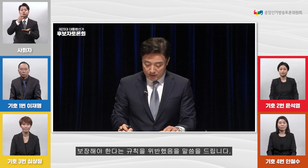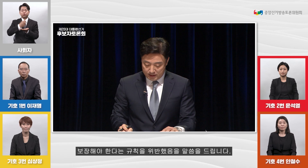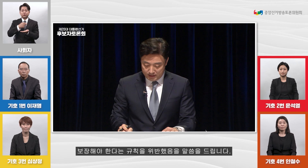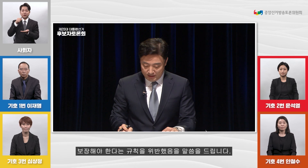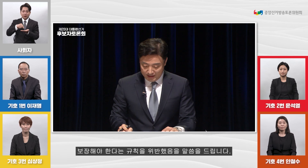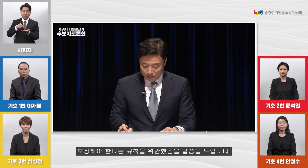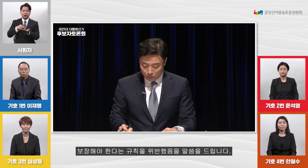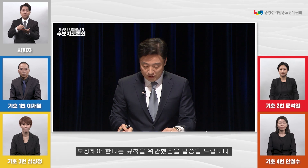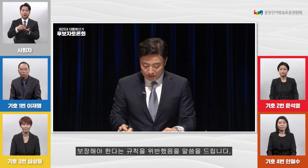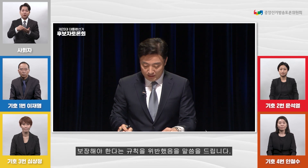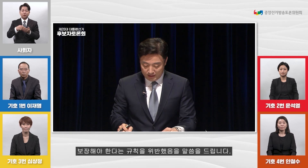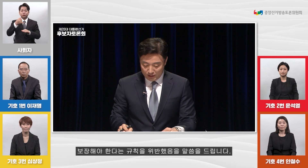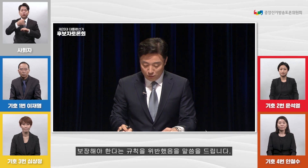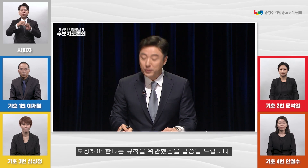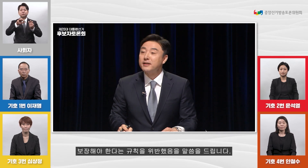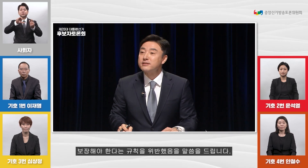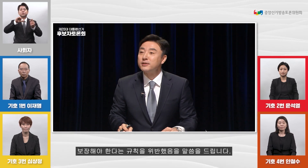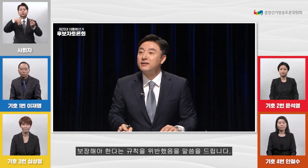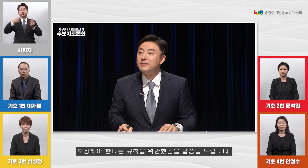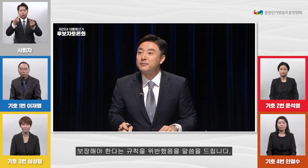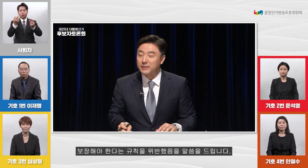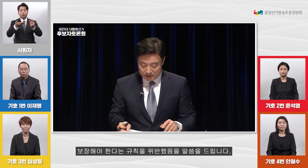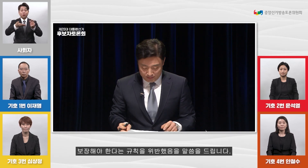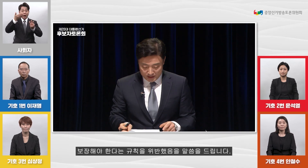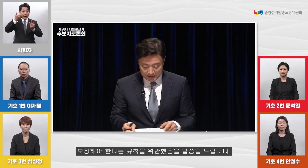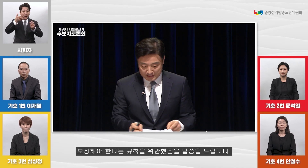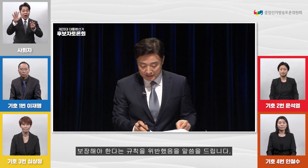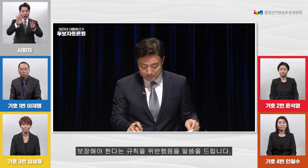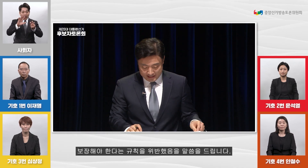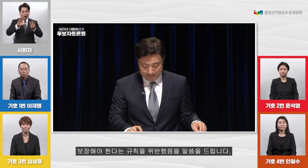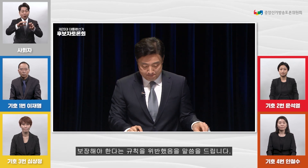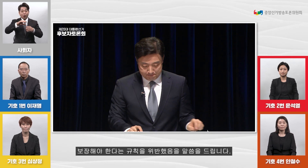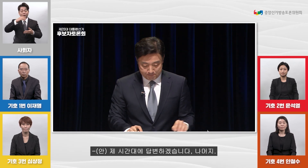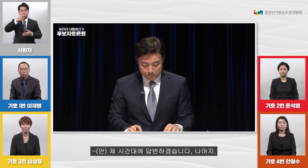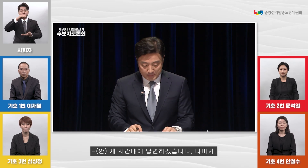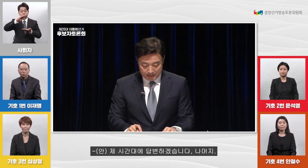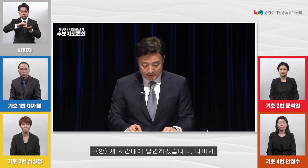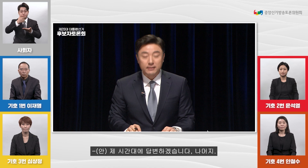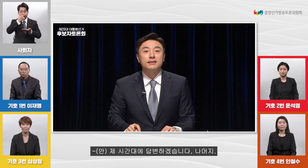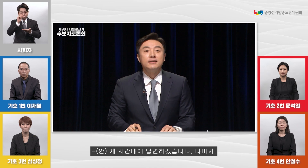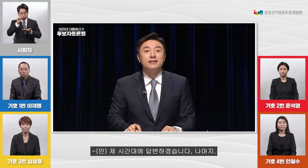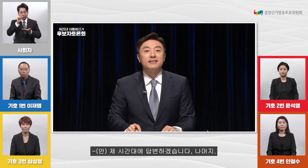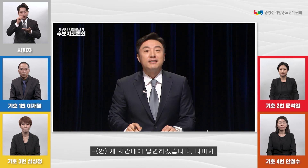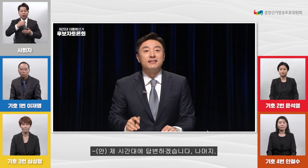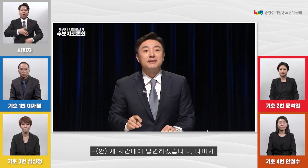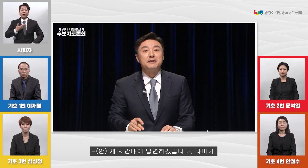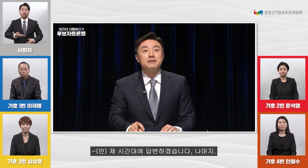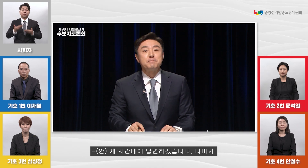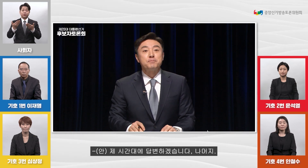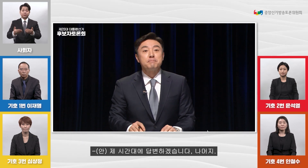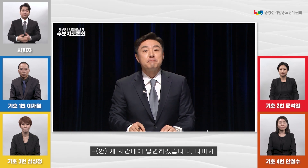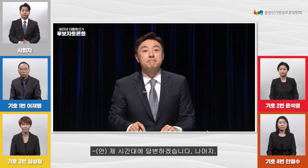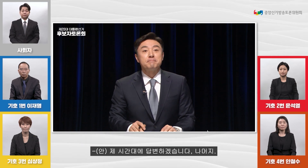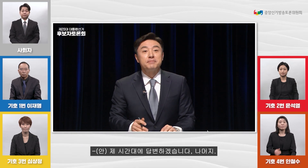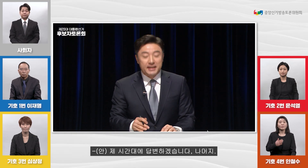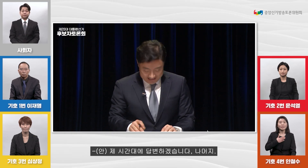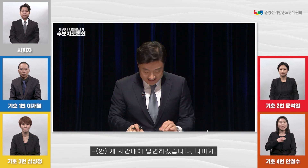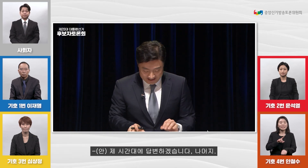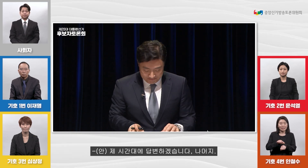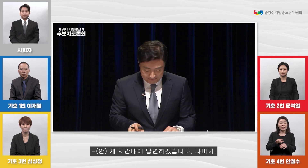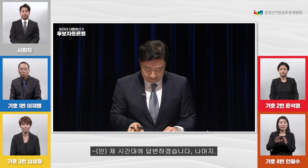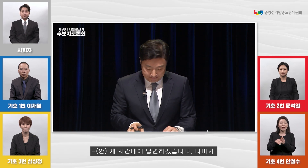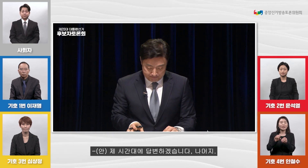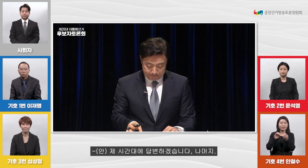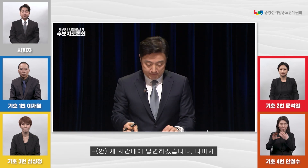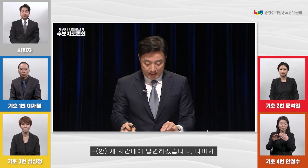보장해야 된다는 규칙을 위반했음을 말씀을 드립니다. 자, 제 시간 때 답변하겠습니다. 네,